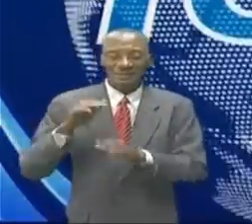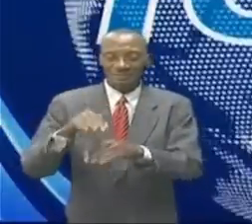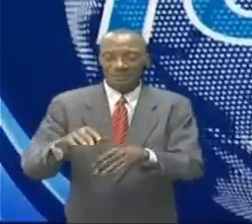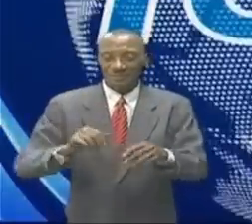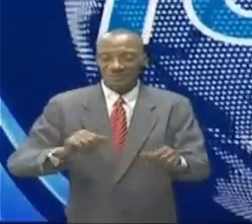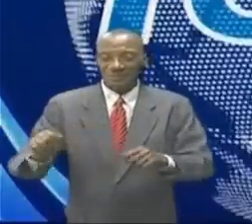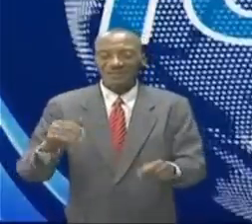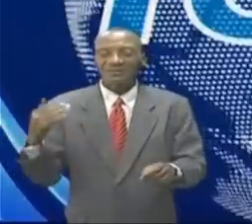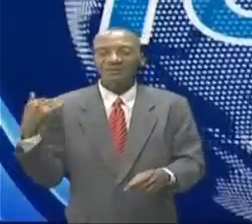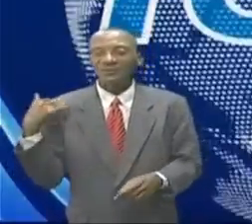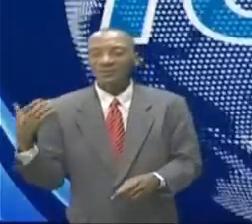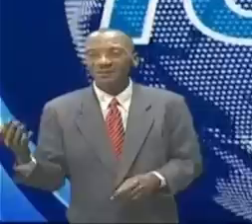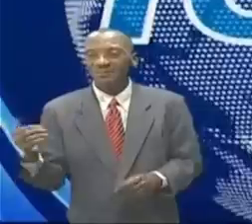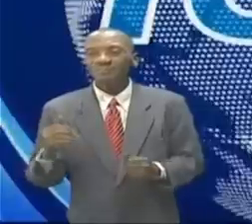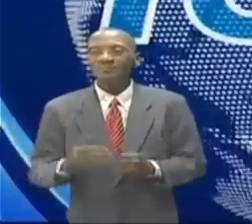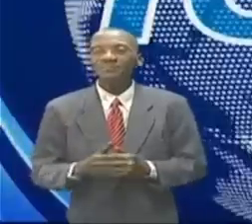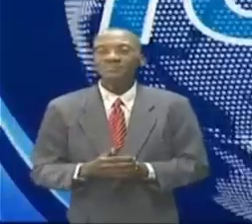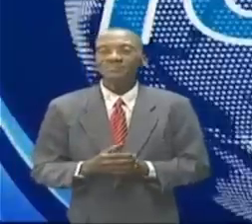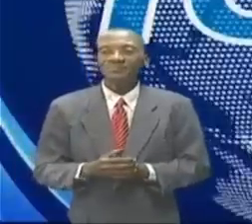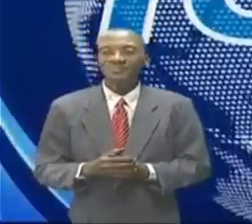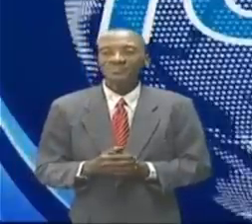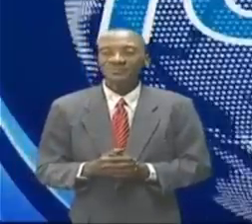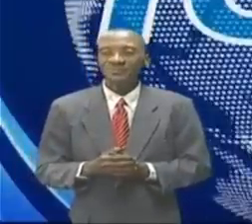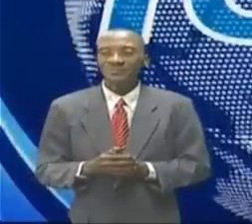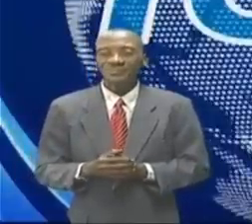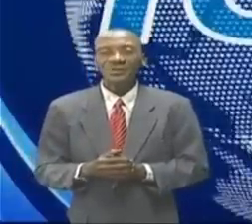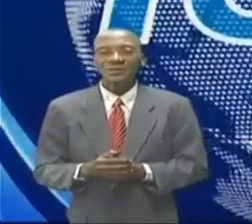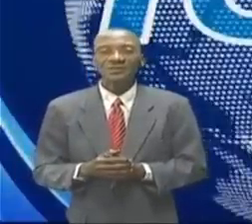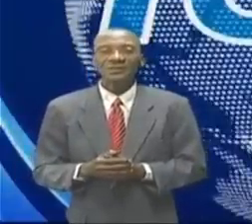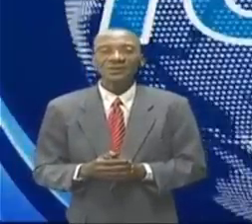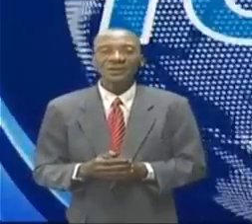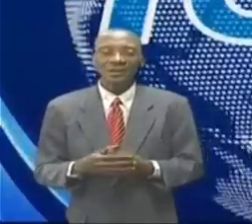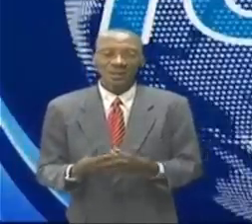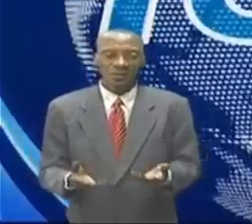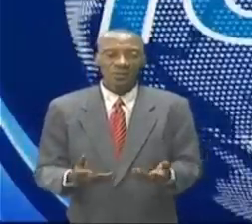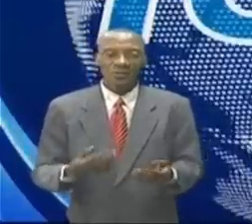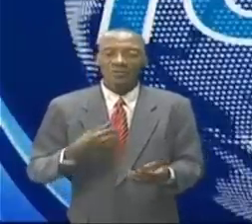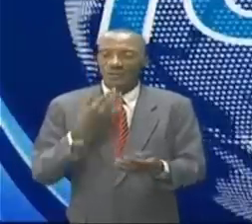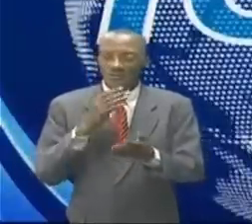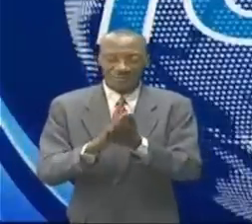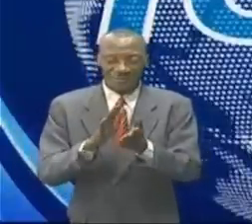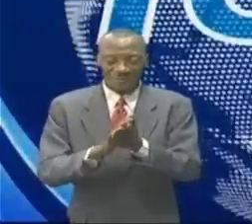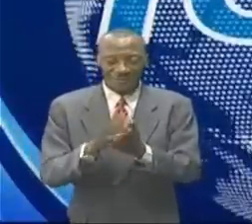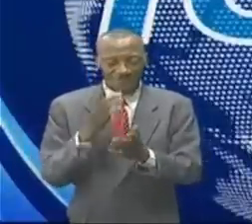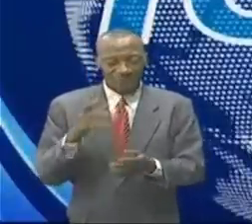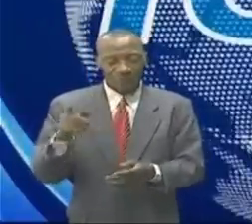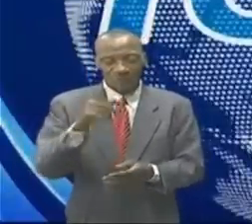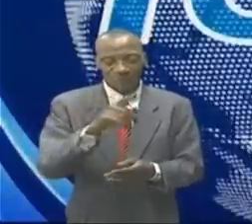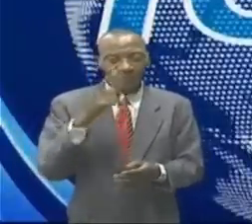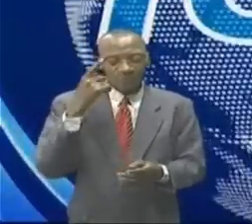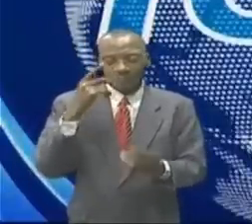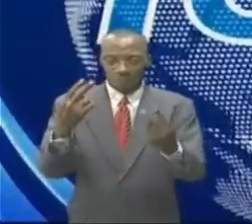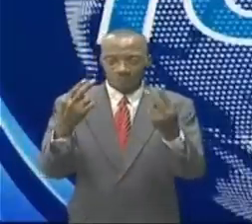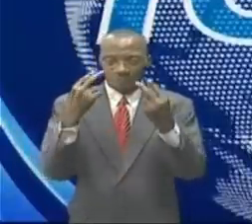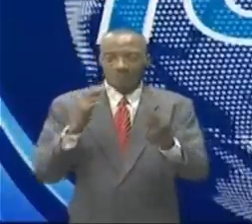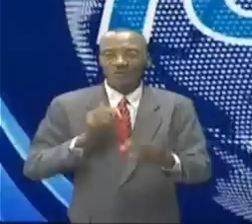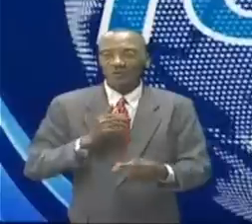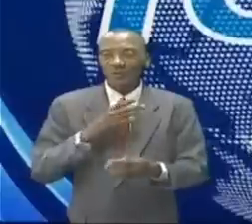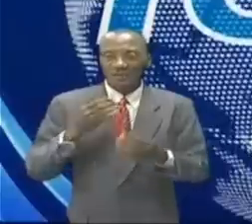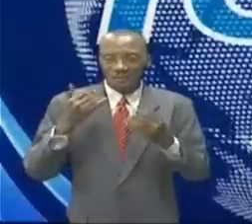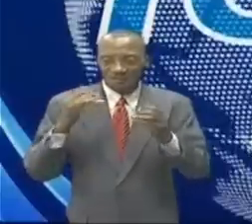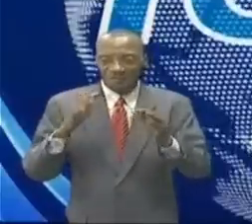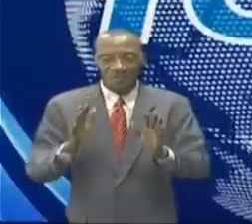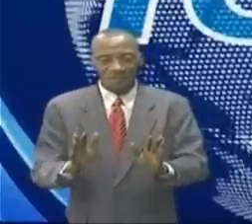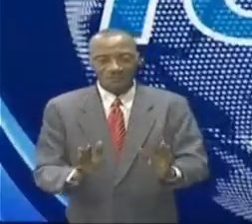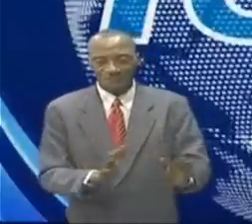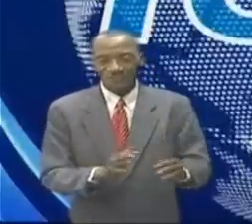position d'écoute. Une nouvelle session d'information. Merci de choisir la télévision nationale pour vous informer. Clôture